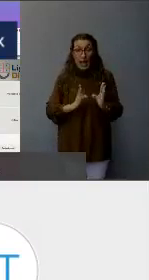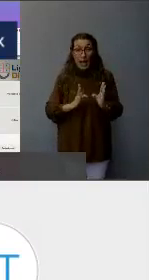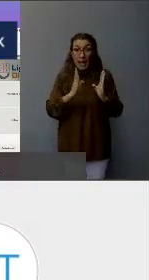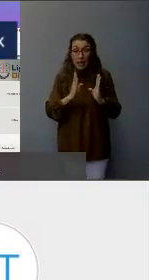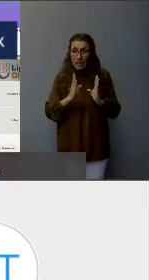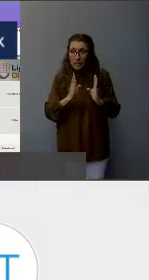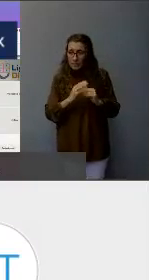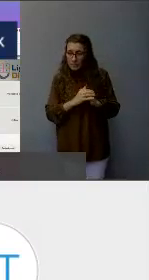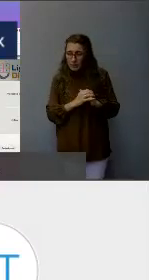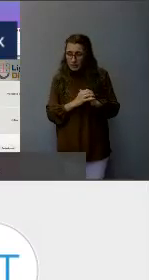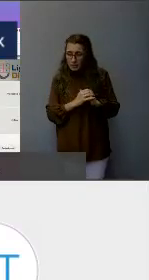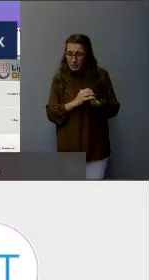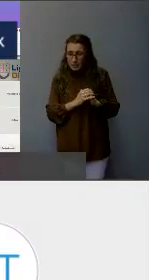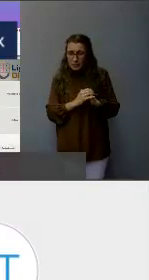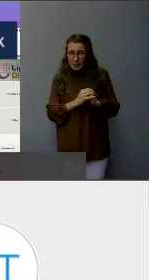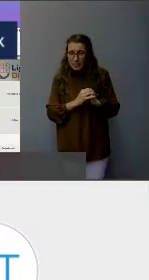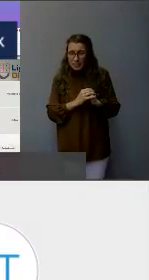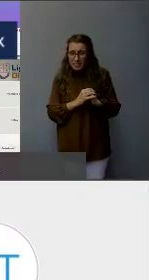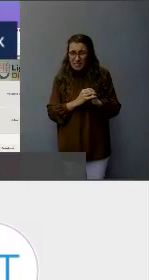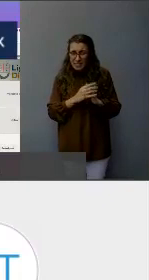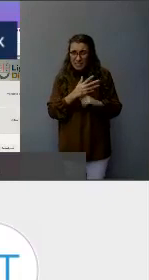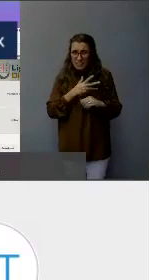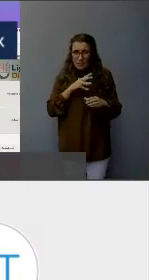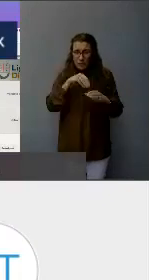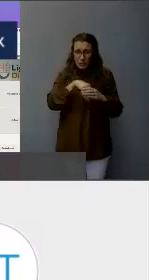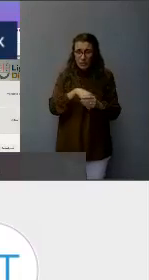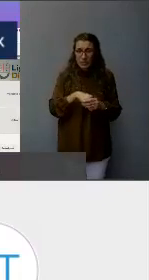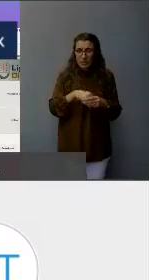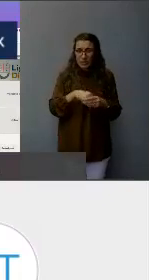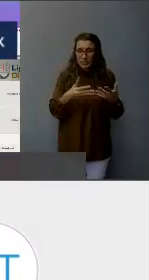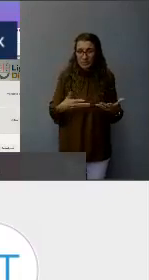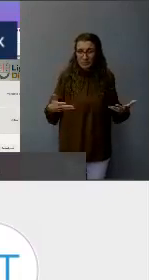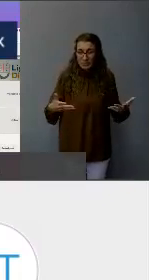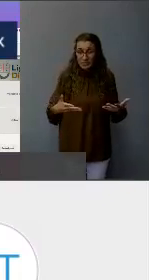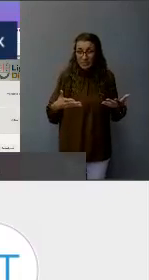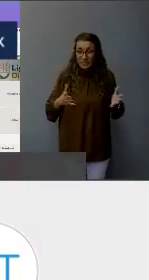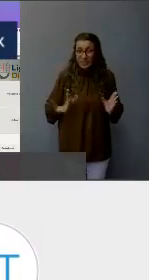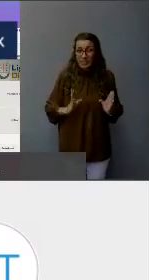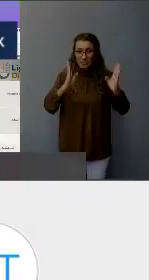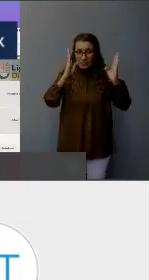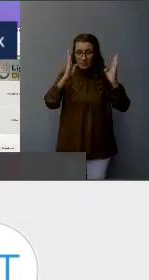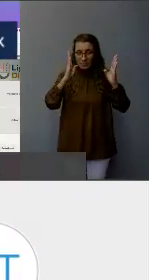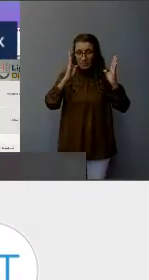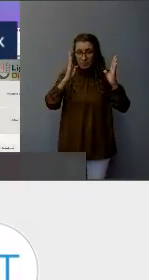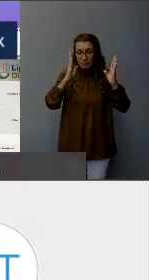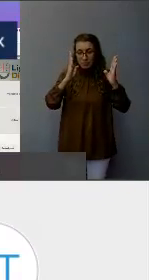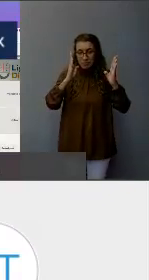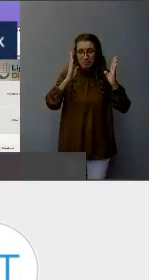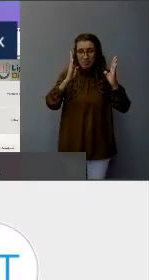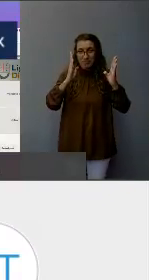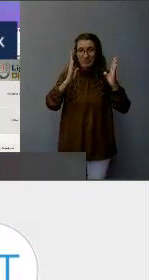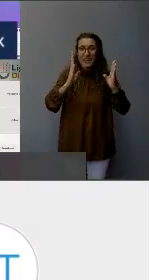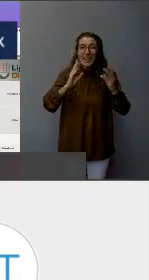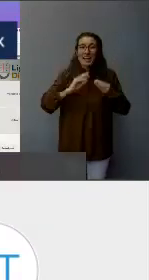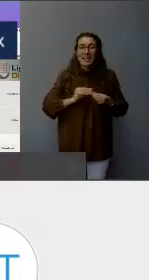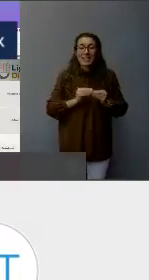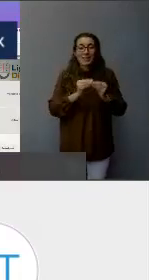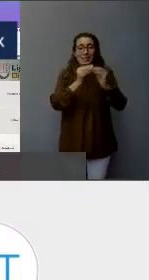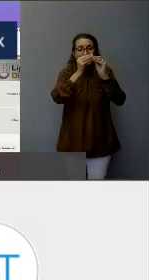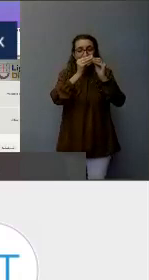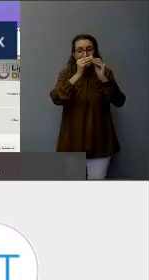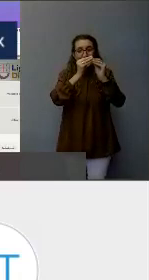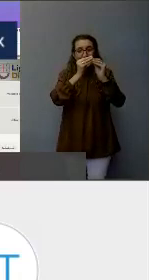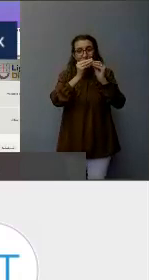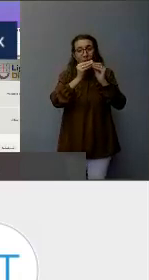inclusi gli attuali editrici testimoniali ricostruzione edifici e